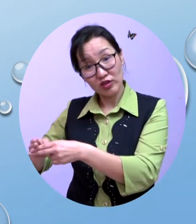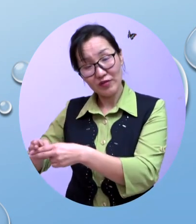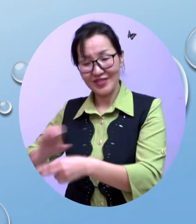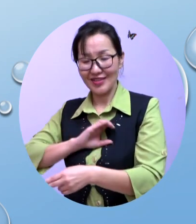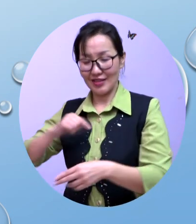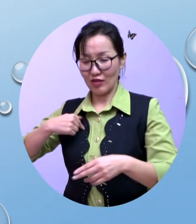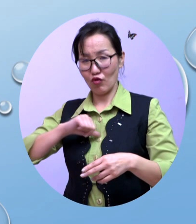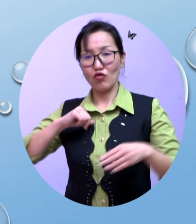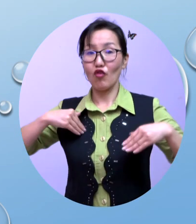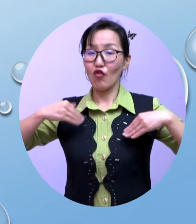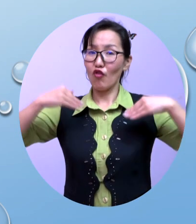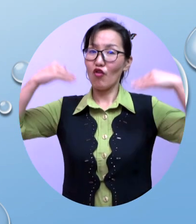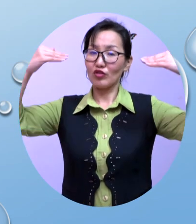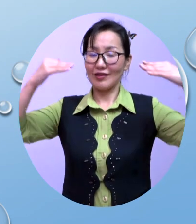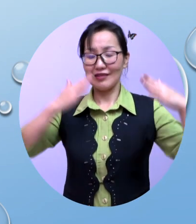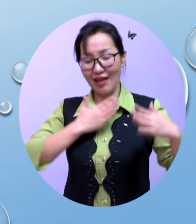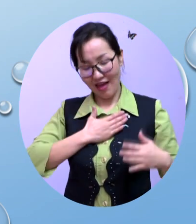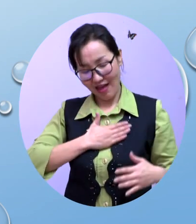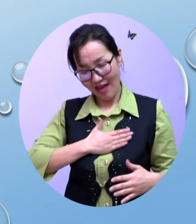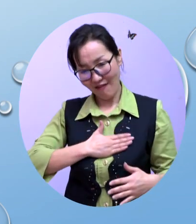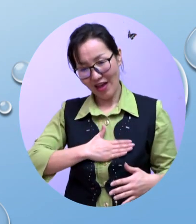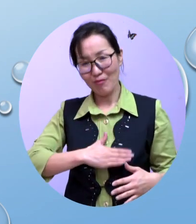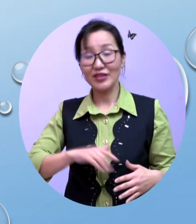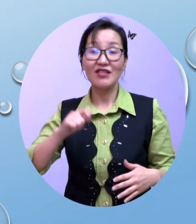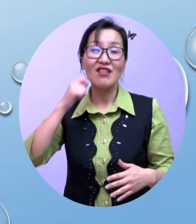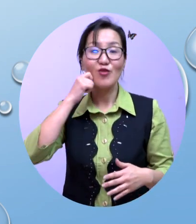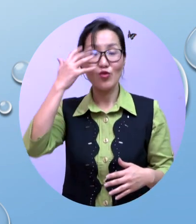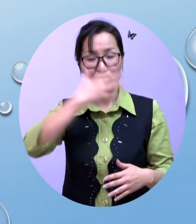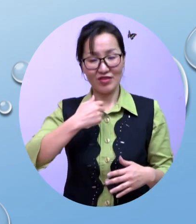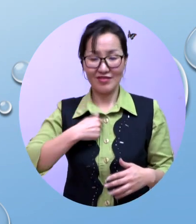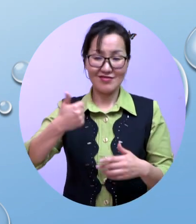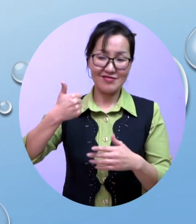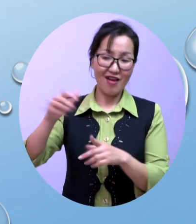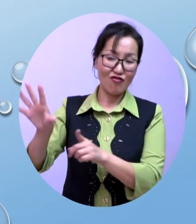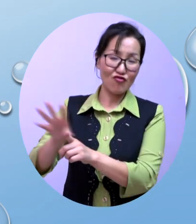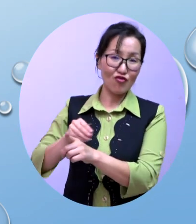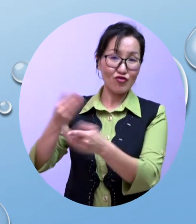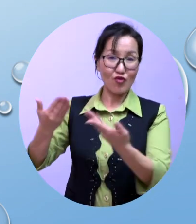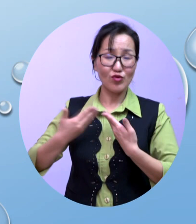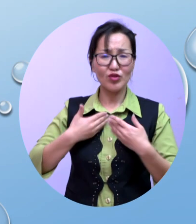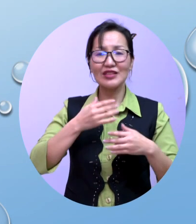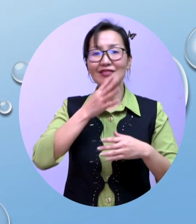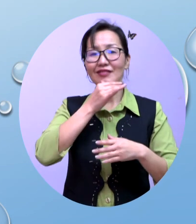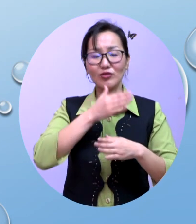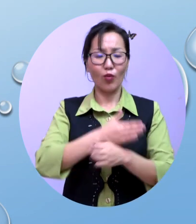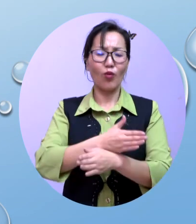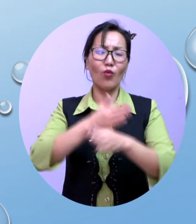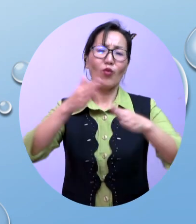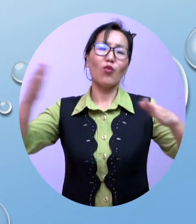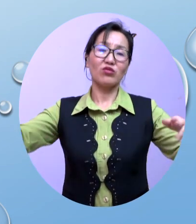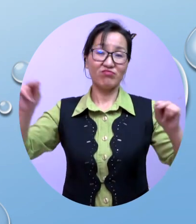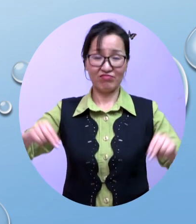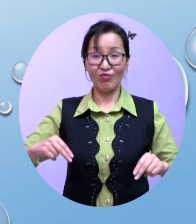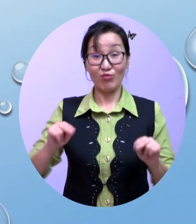сэтгэл санаа өөдрөг, тайван амгалан болж, эрүүл мэндэд сайнаар нөлөөлж, урт наслах үндэс болдог.